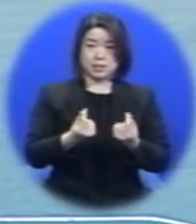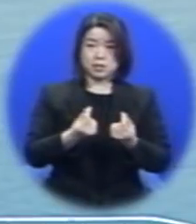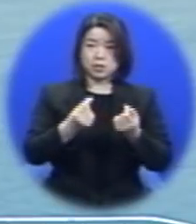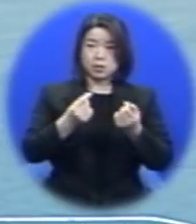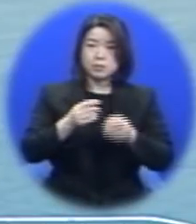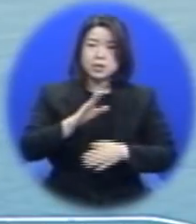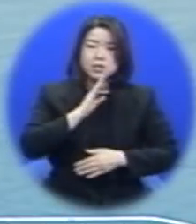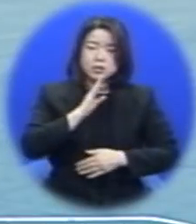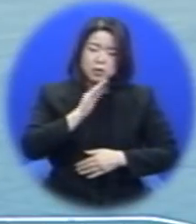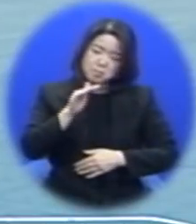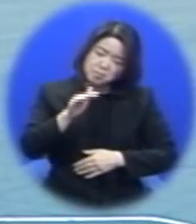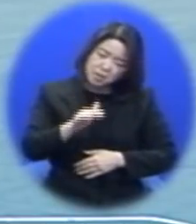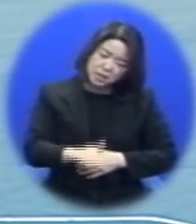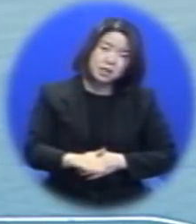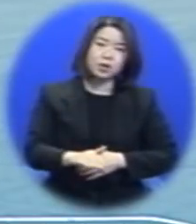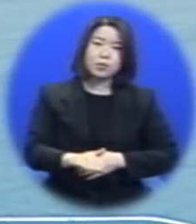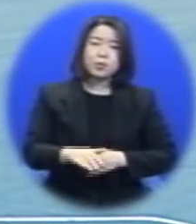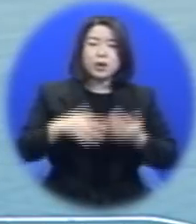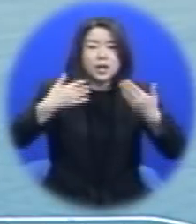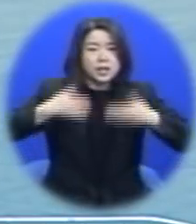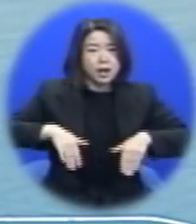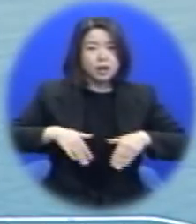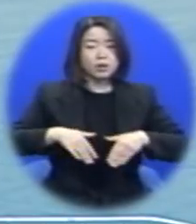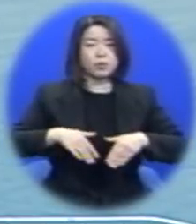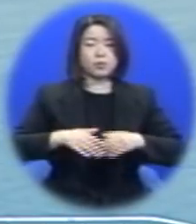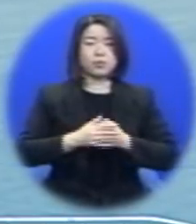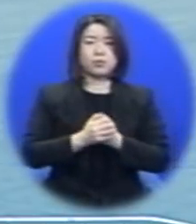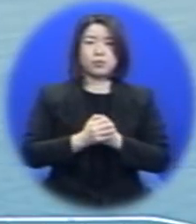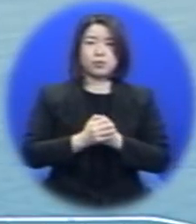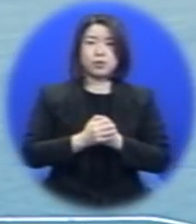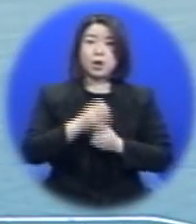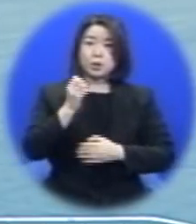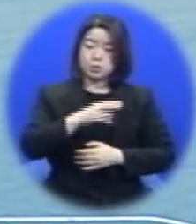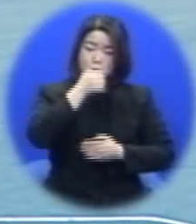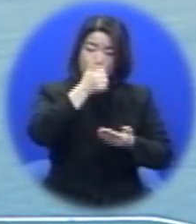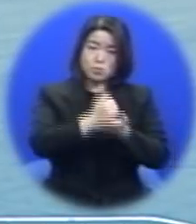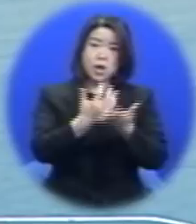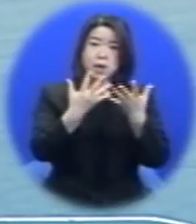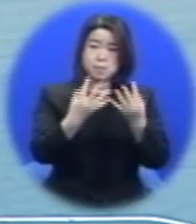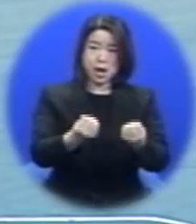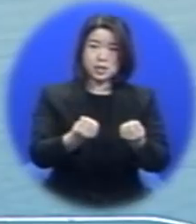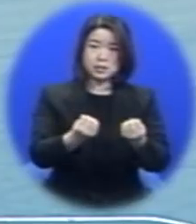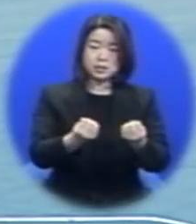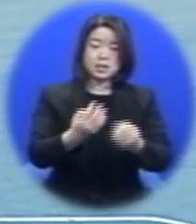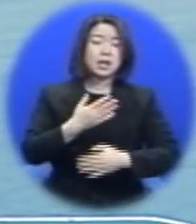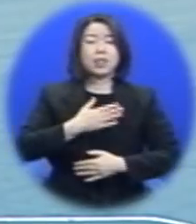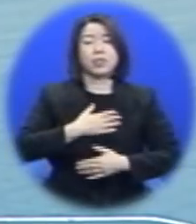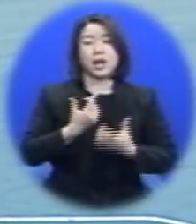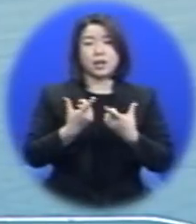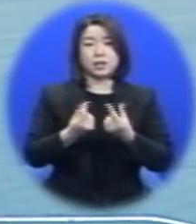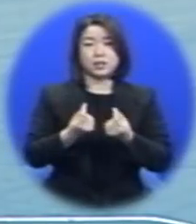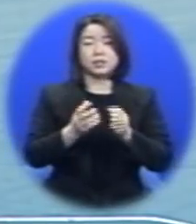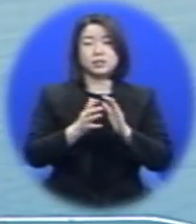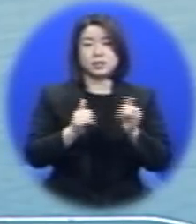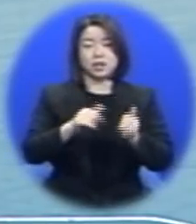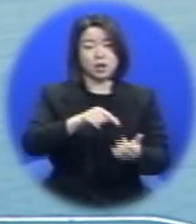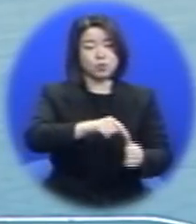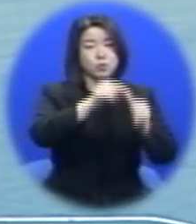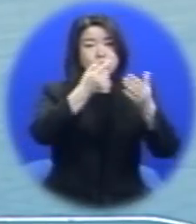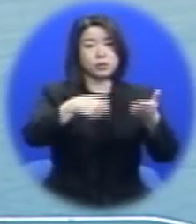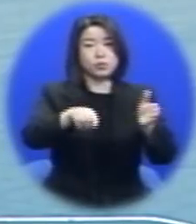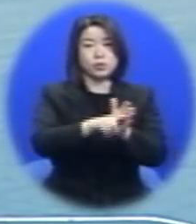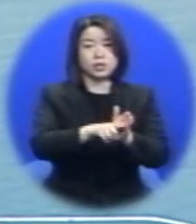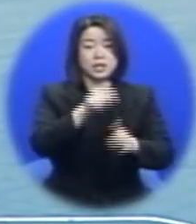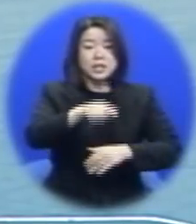지극히 작고 연약하고 그리고 죄 많은 그런 자를 구원하시려고 이 땅에